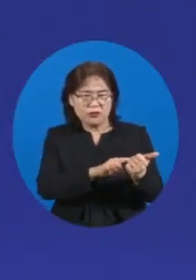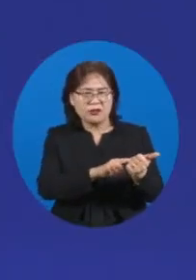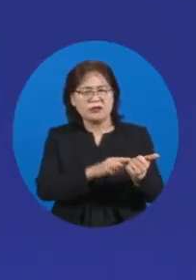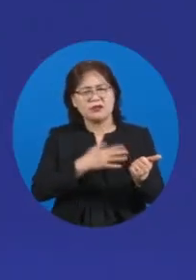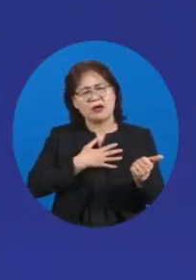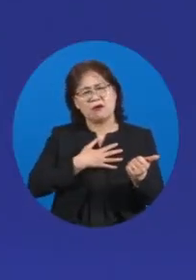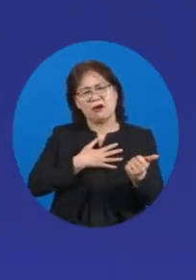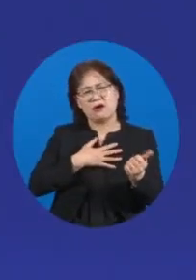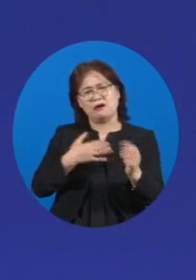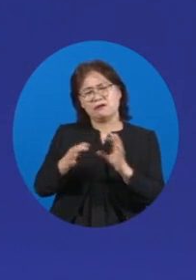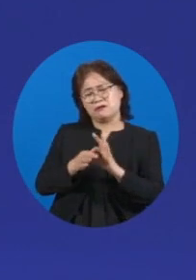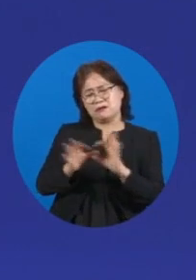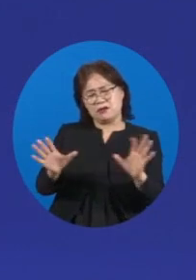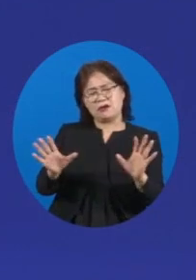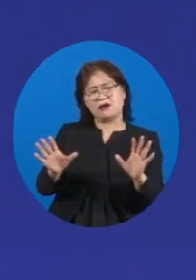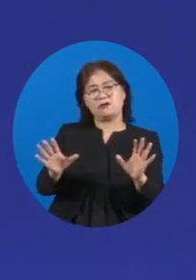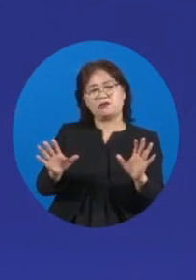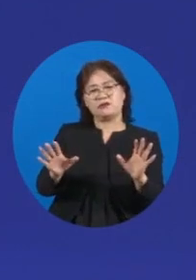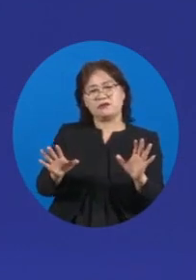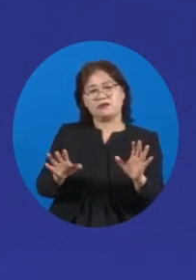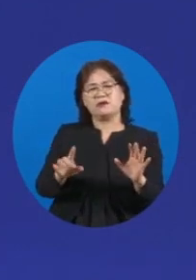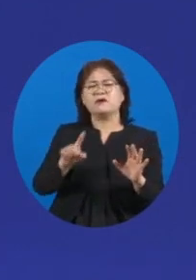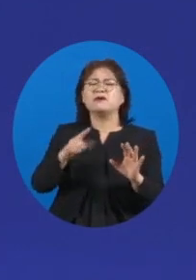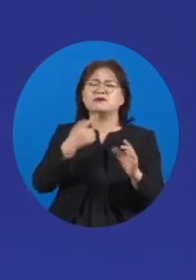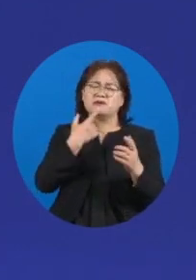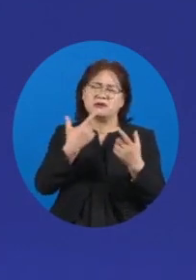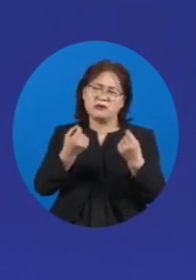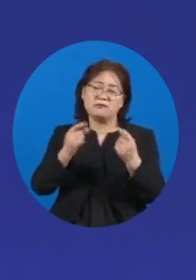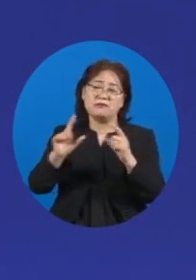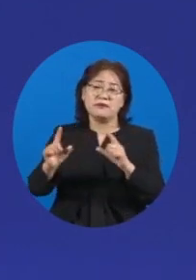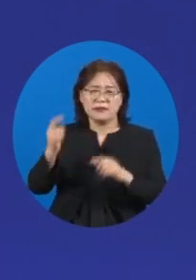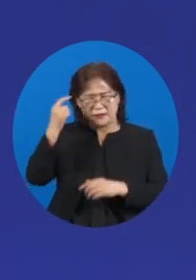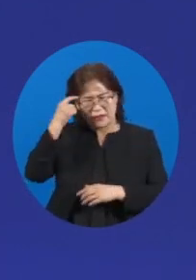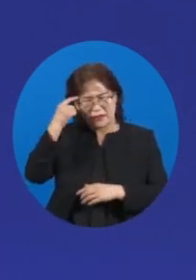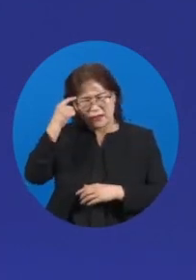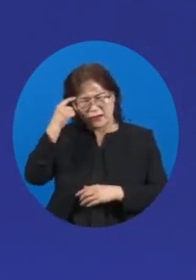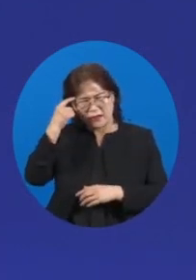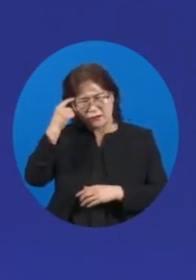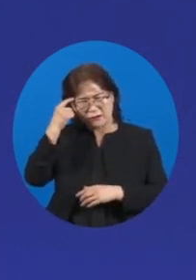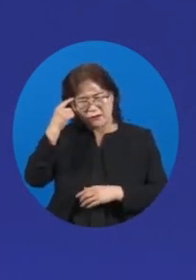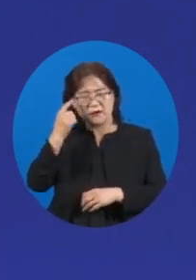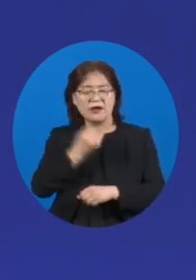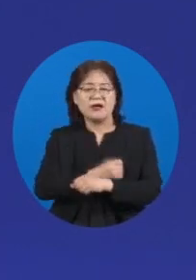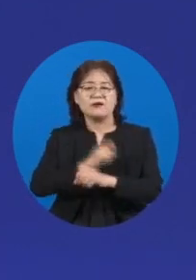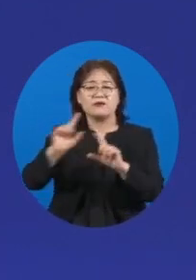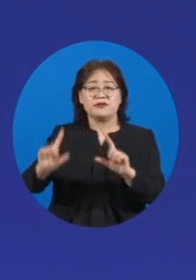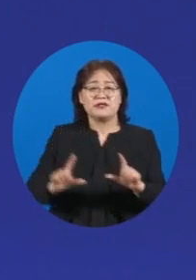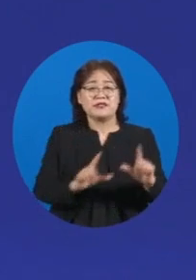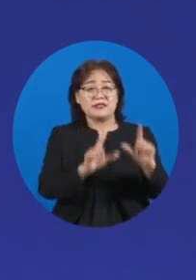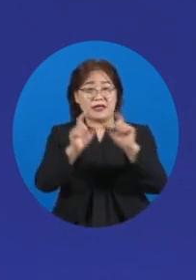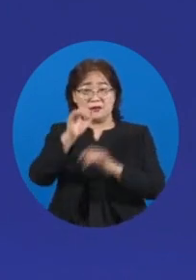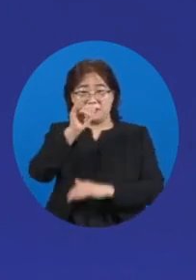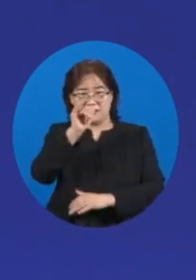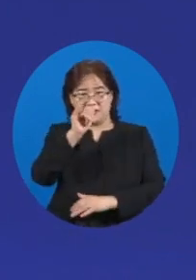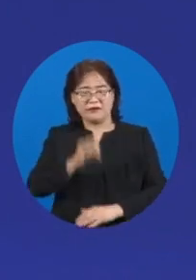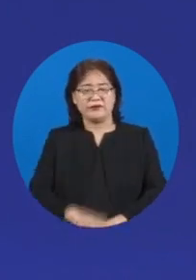나와는 전혀 상관이 없는 것처럼 생각하면서 이 세상을 살아갑니다